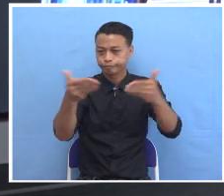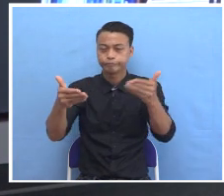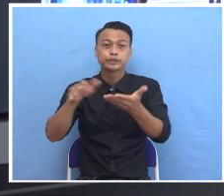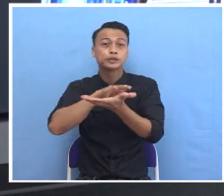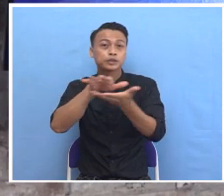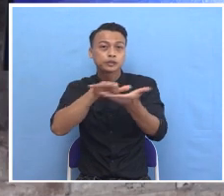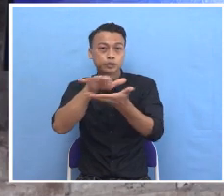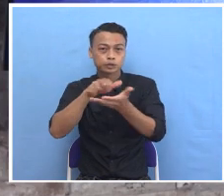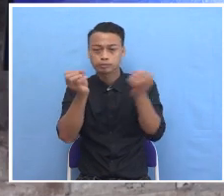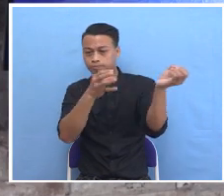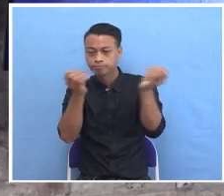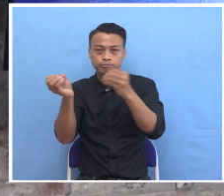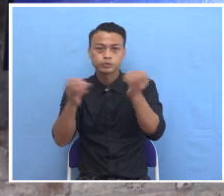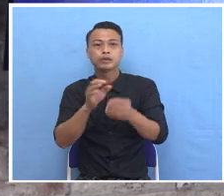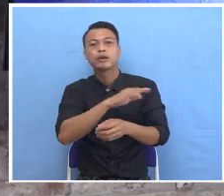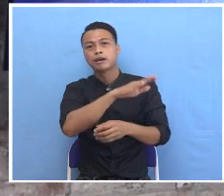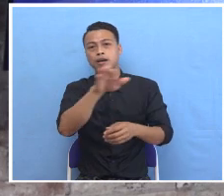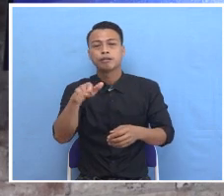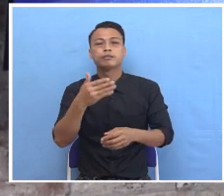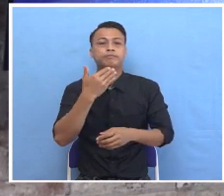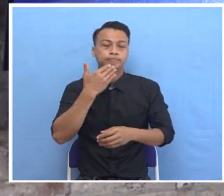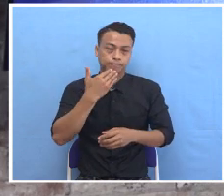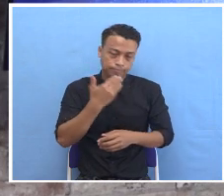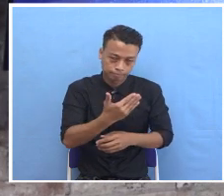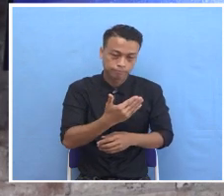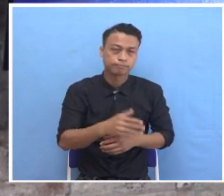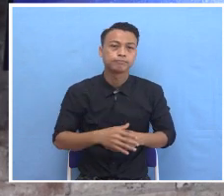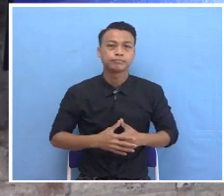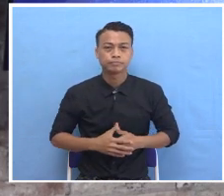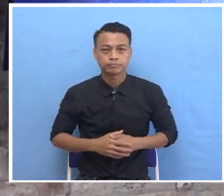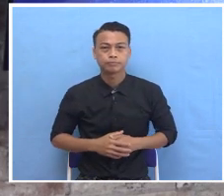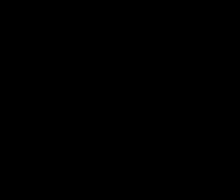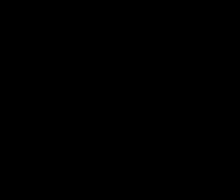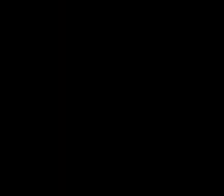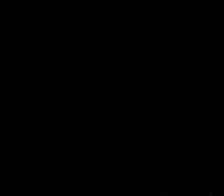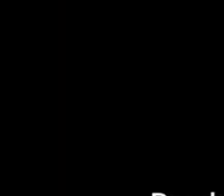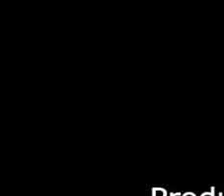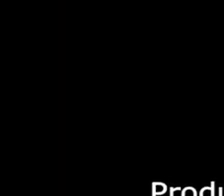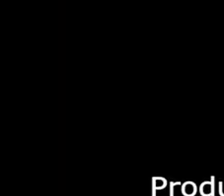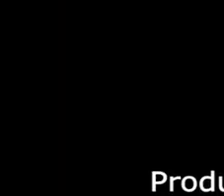တင်ပါတယ်ဦးအောင်မှုစောဆရာဦးကျော်ဝင်းဦးလာစောဆရာဦးတင်မောင်တန်းအားလုံးကျေးဇူးတင်ပါတယ်ခင်ဗျ